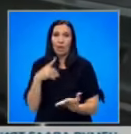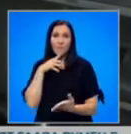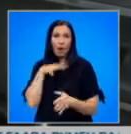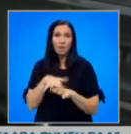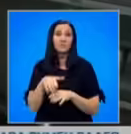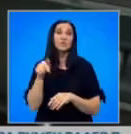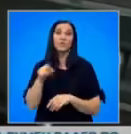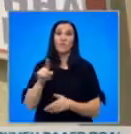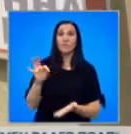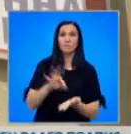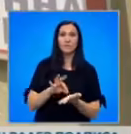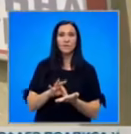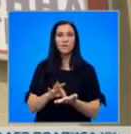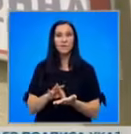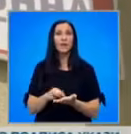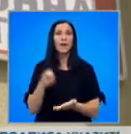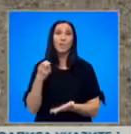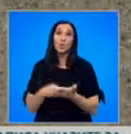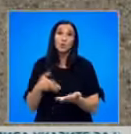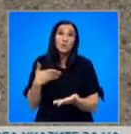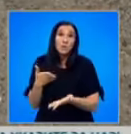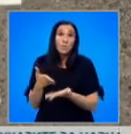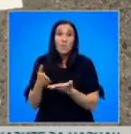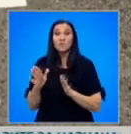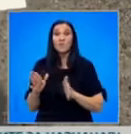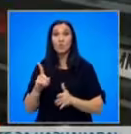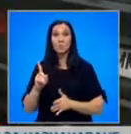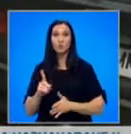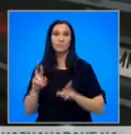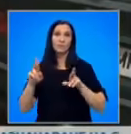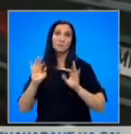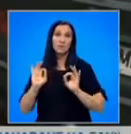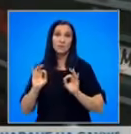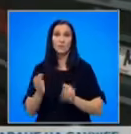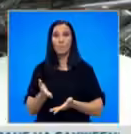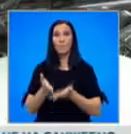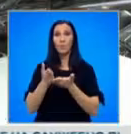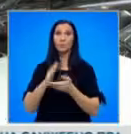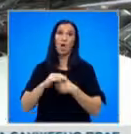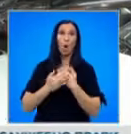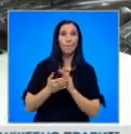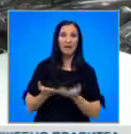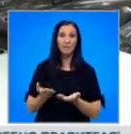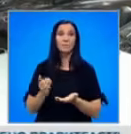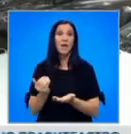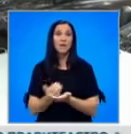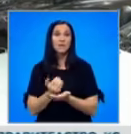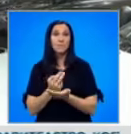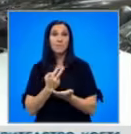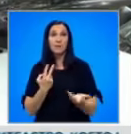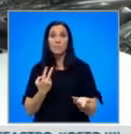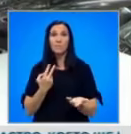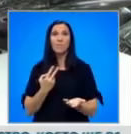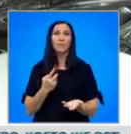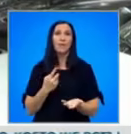И затова не присъствахме. Просто искахме да помогнем с каквото можем и надявам се наистина да му помогнем да се оправя. Събирам бележките да не се